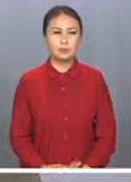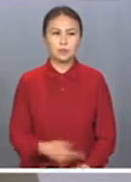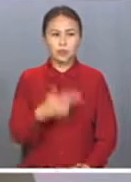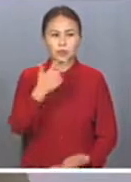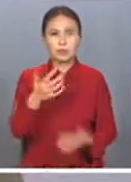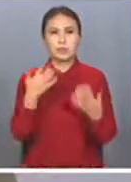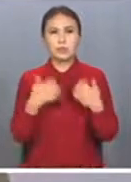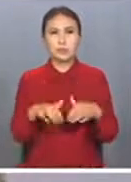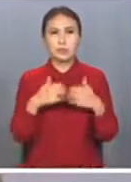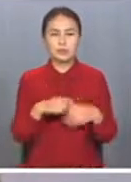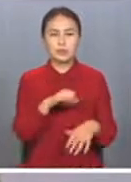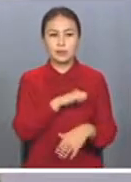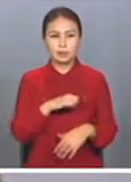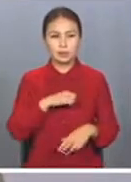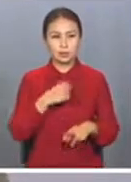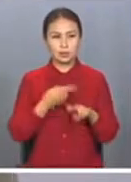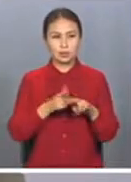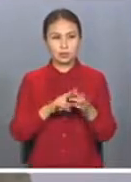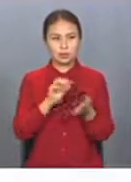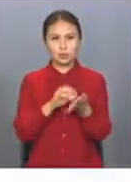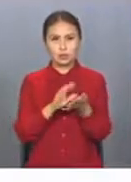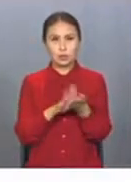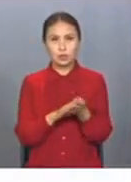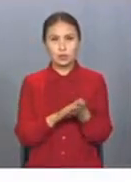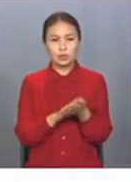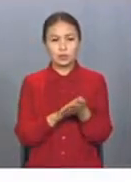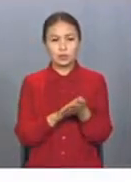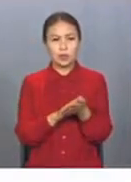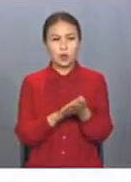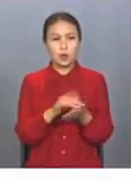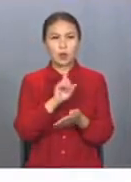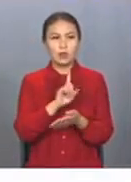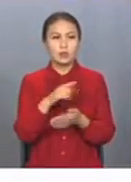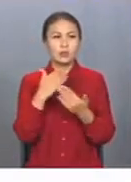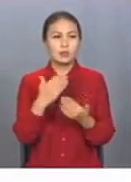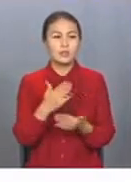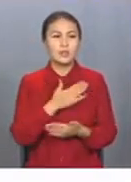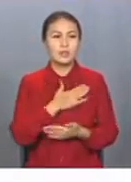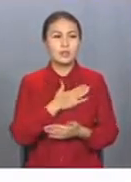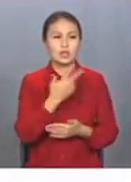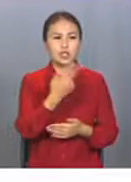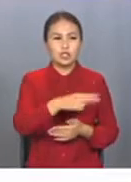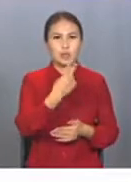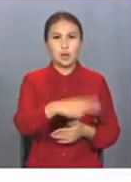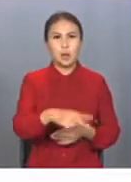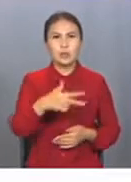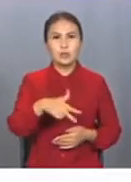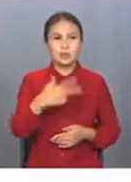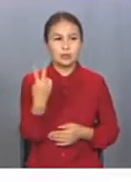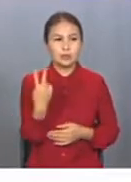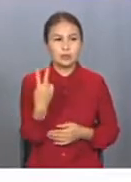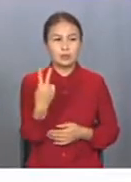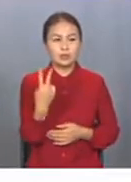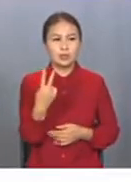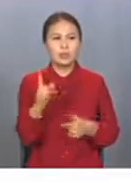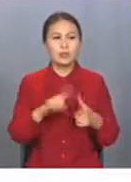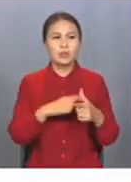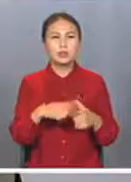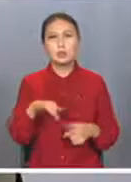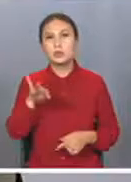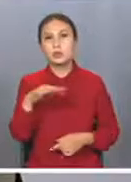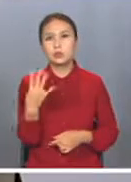санның ең үлкен ортақ бөлгішін табуды қарастырайық. Ол үшін бізге 20, 32 және